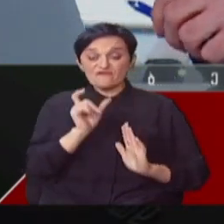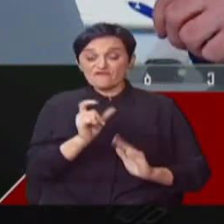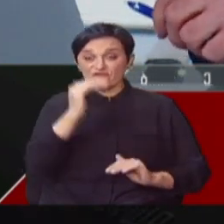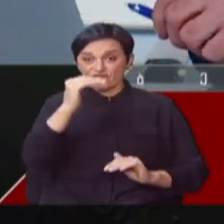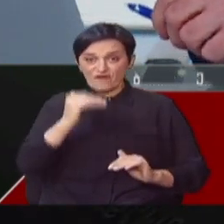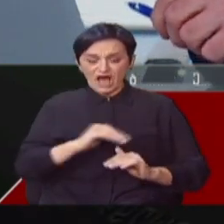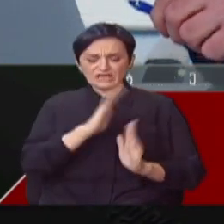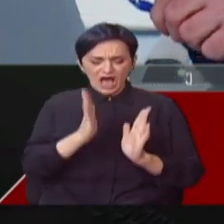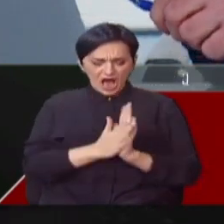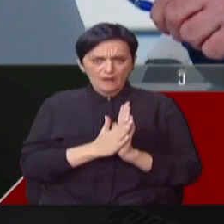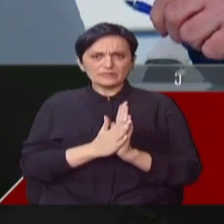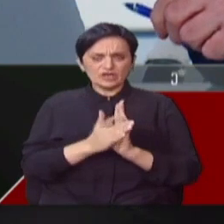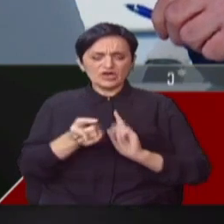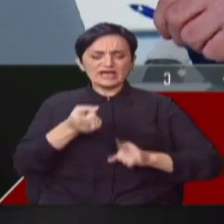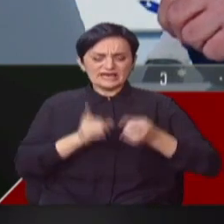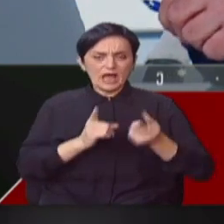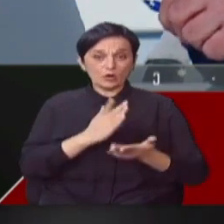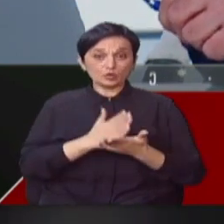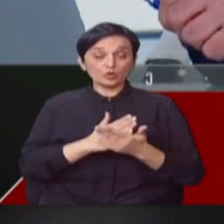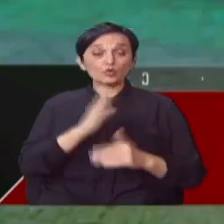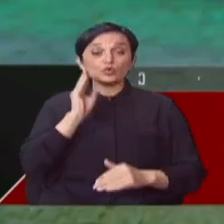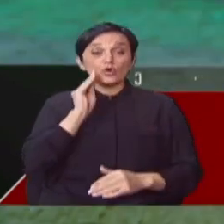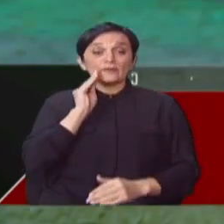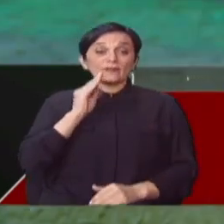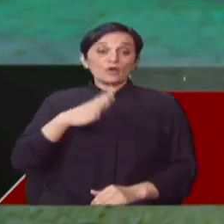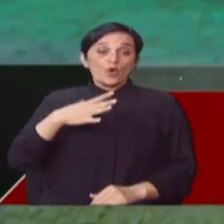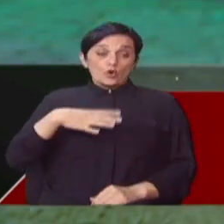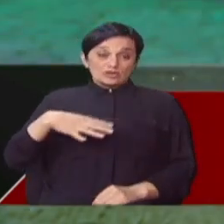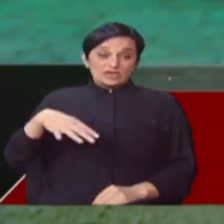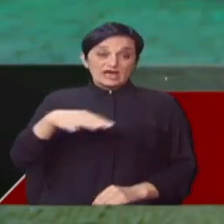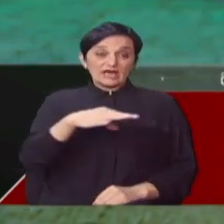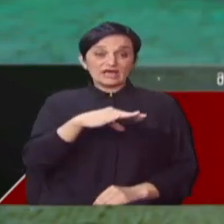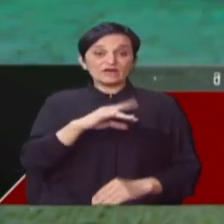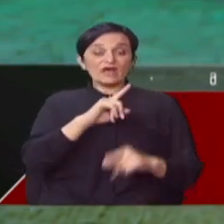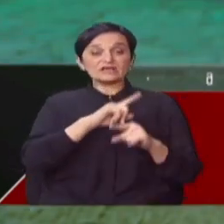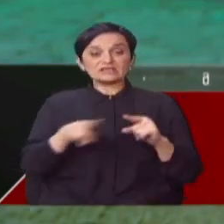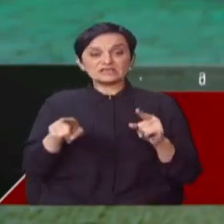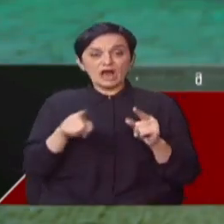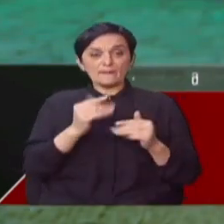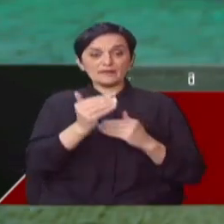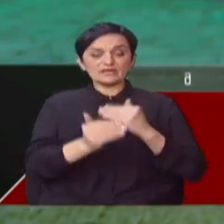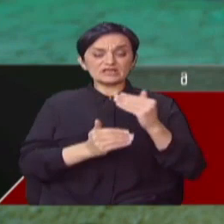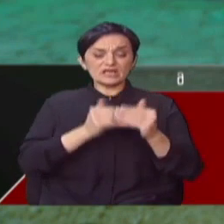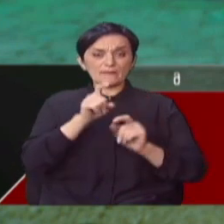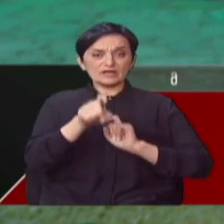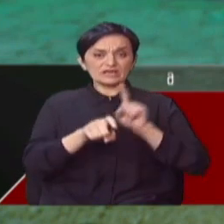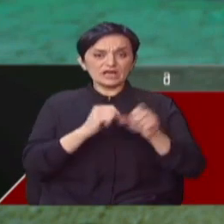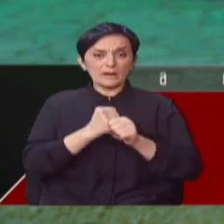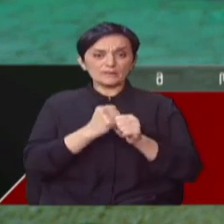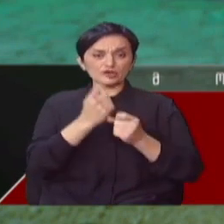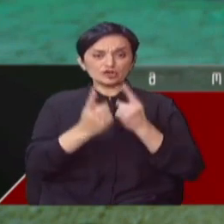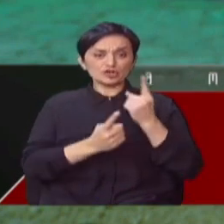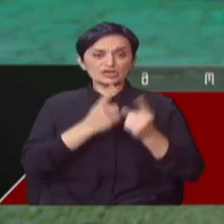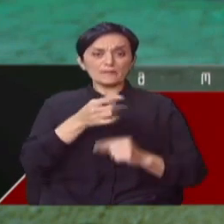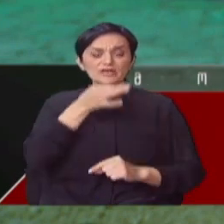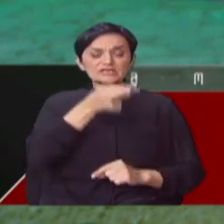absolutat realisturi aris, mitumetes rodesat, ana, strapi tempit gaus, nabijeps, im reforme